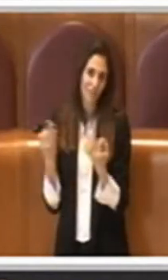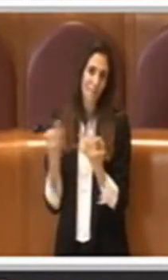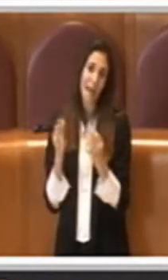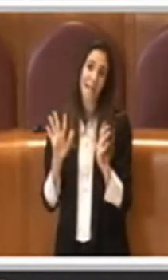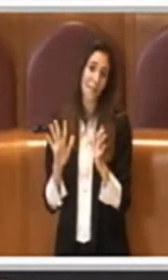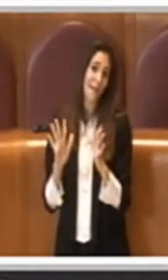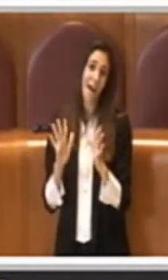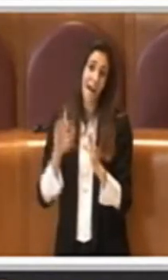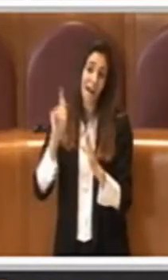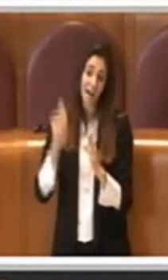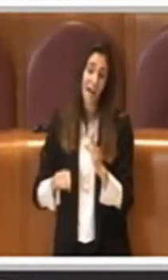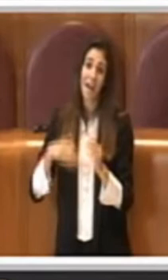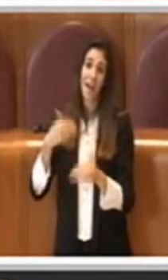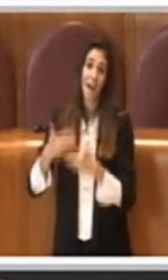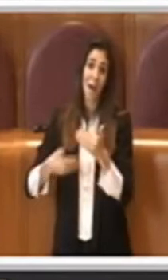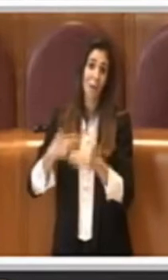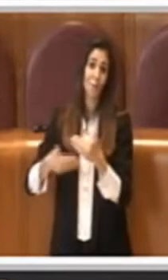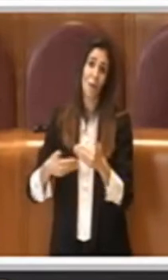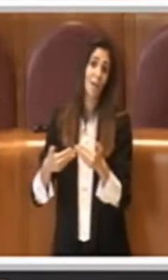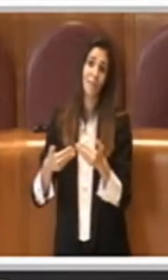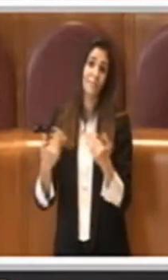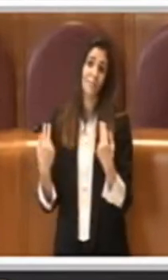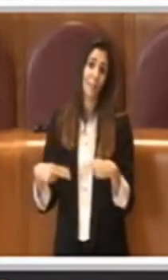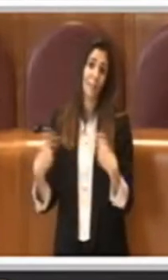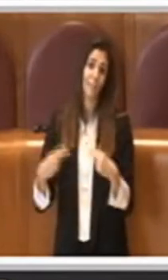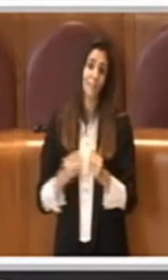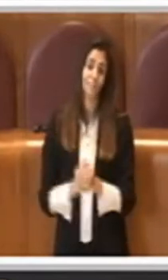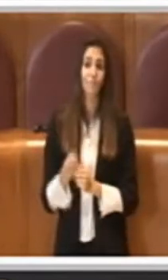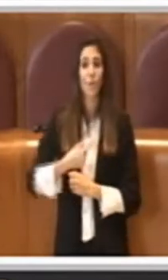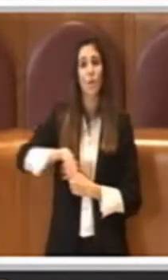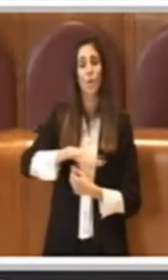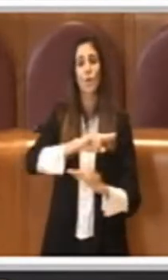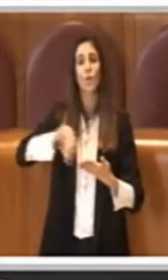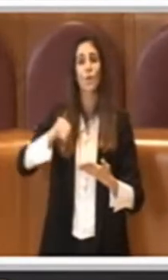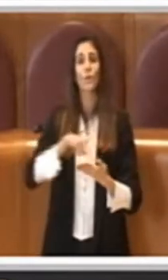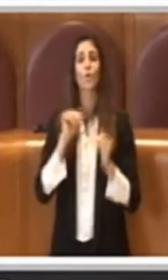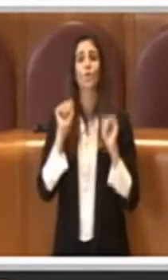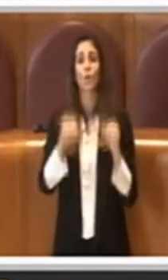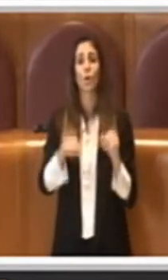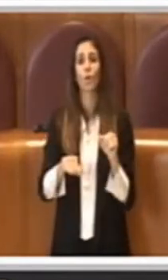nella fase poi eventuale concreta. Perciò il nostro voto sarà contrario. Grazie, Presidente.